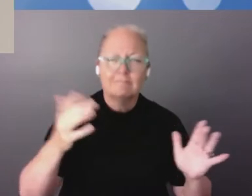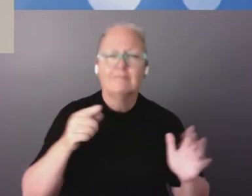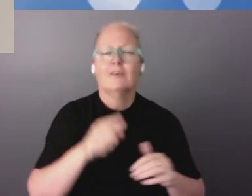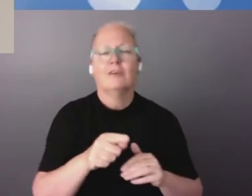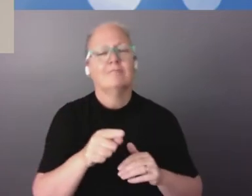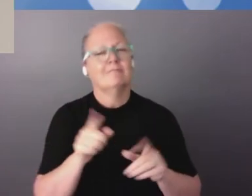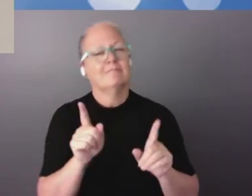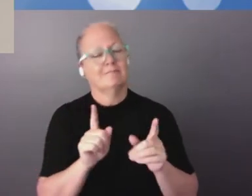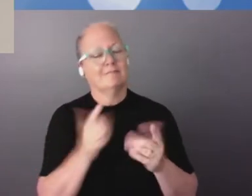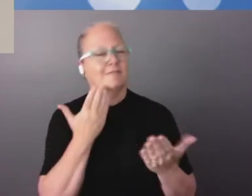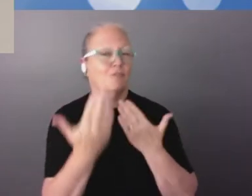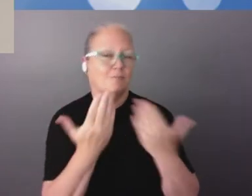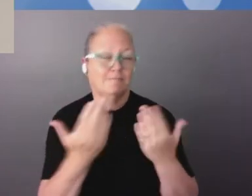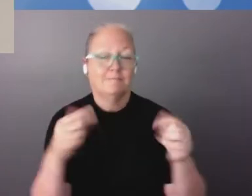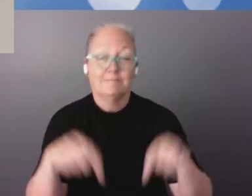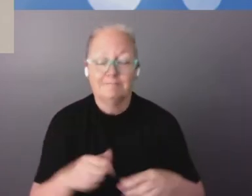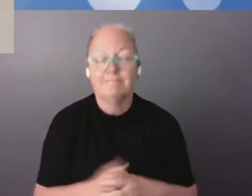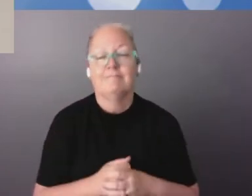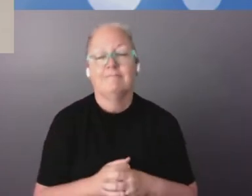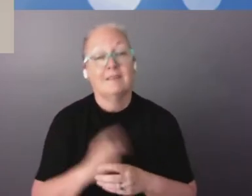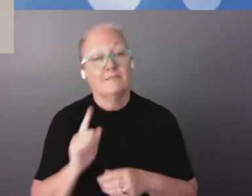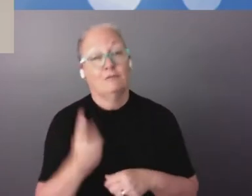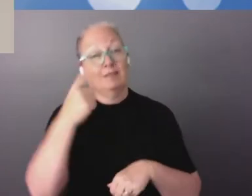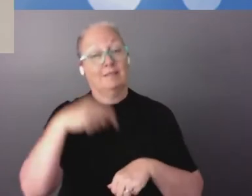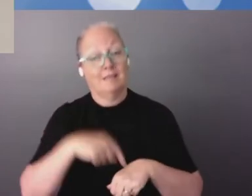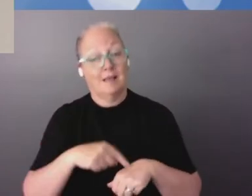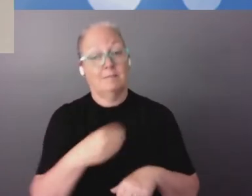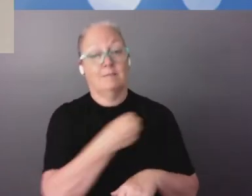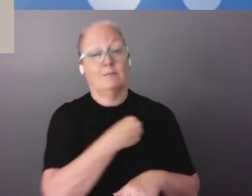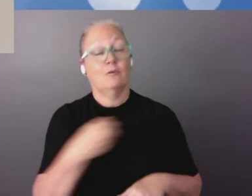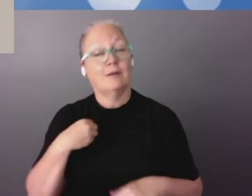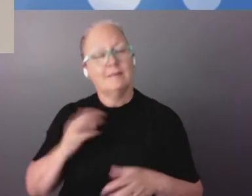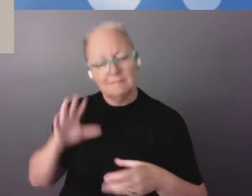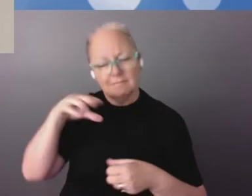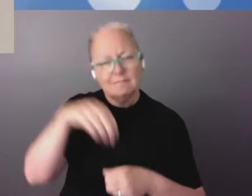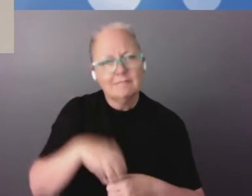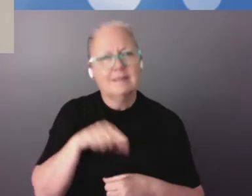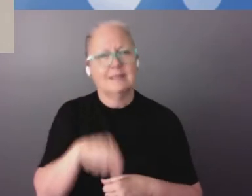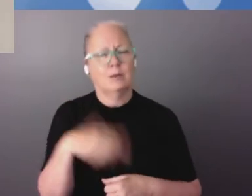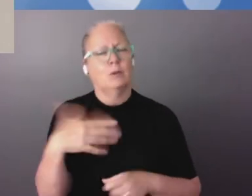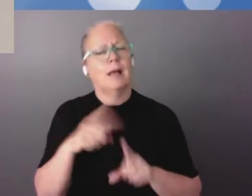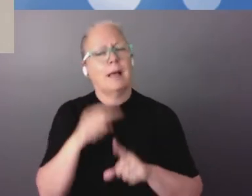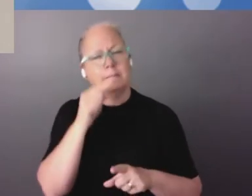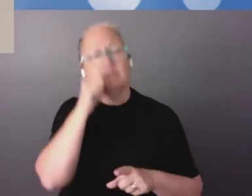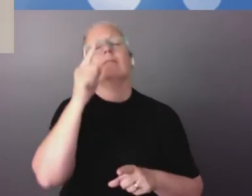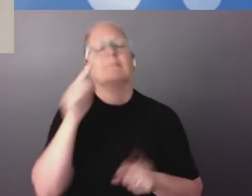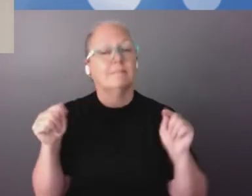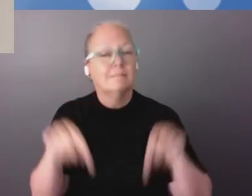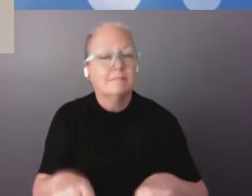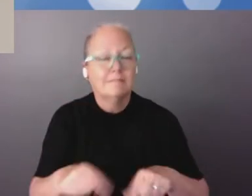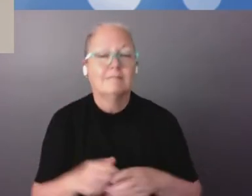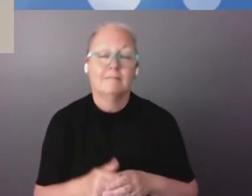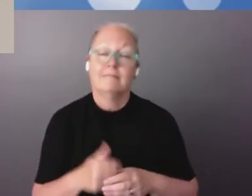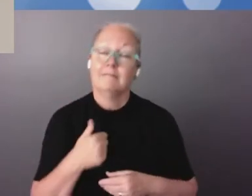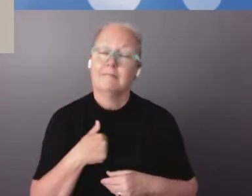بحرارة في هذا المكان. نحن للمرة الأولى منظمين لمثل هذه الأحداث،